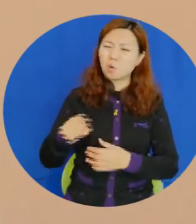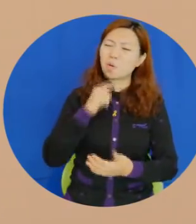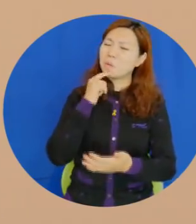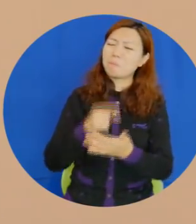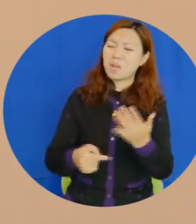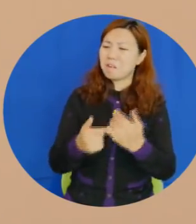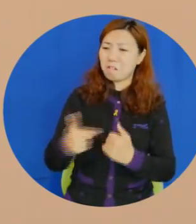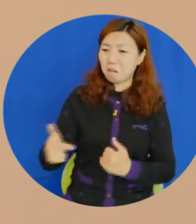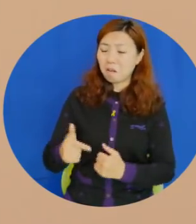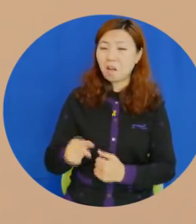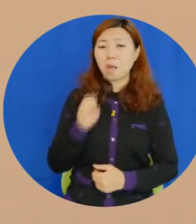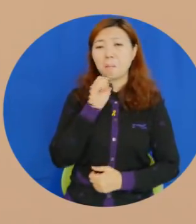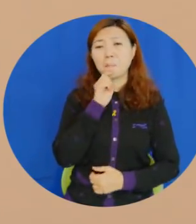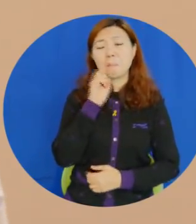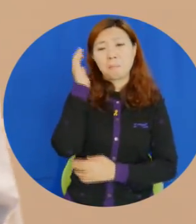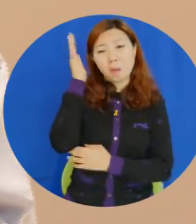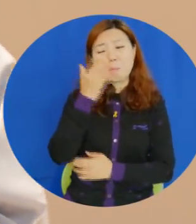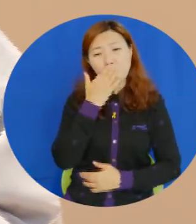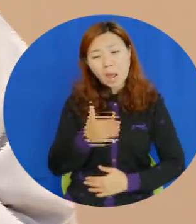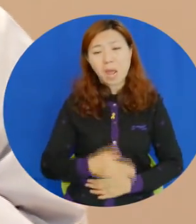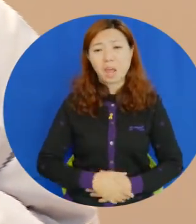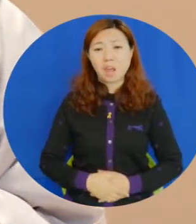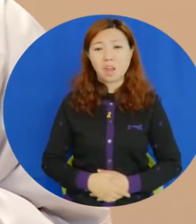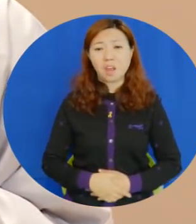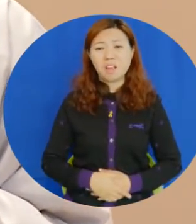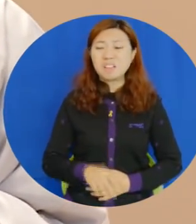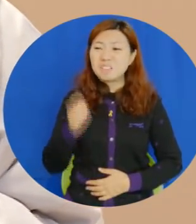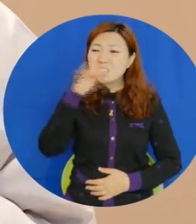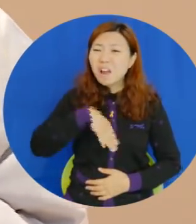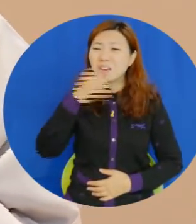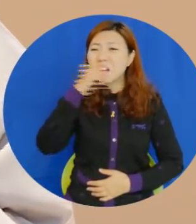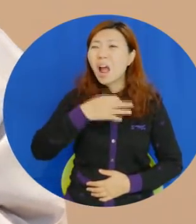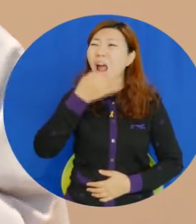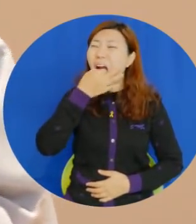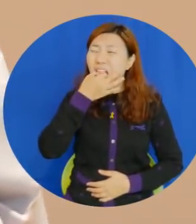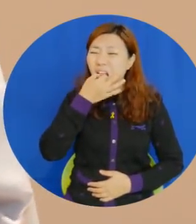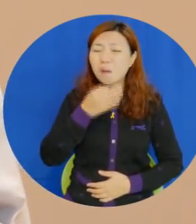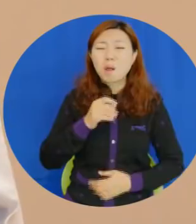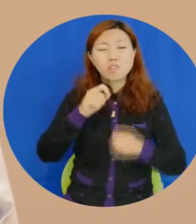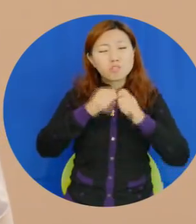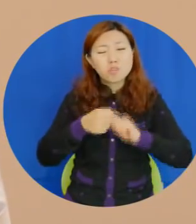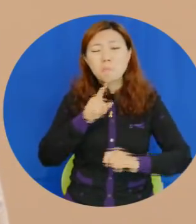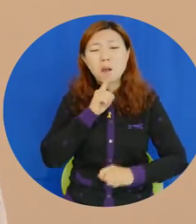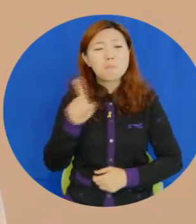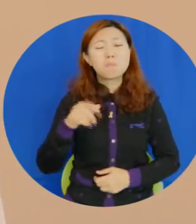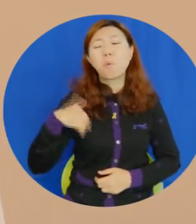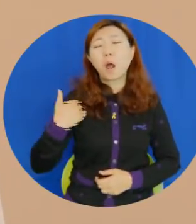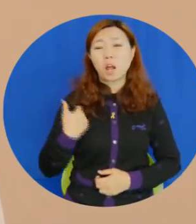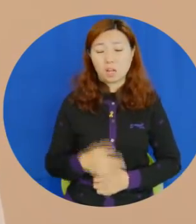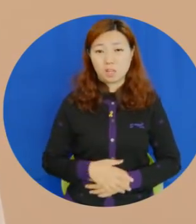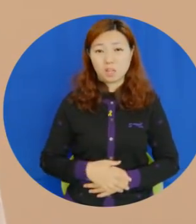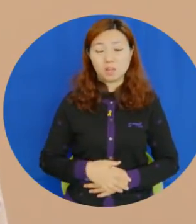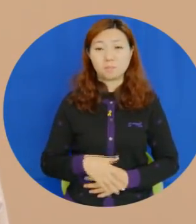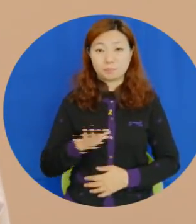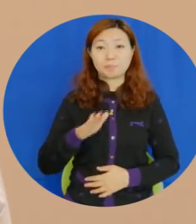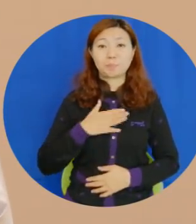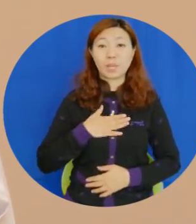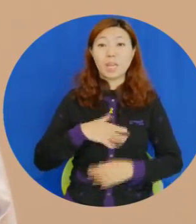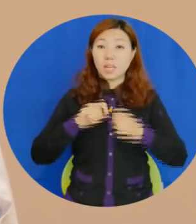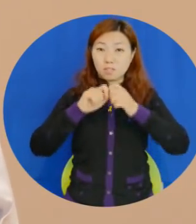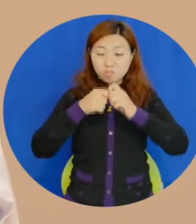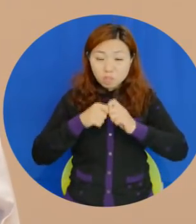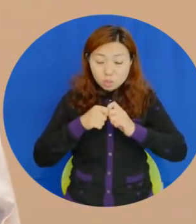해라. 그거는 당신한테 해롭다. 이렇게 얘기를 할수 있을 거 아니야. 막연히 욕심이라 그러면 뭘 말하는지를